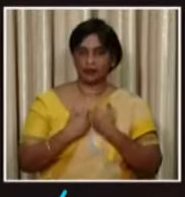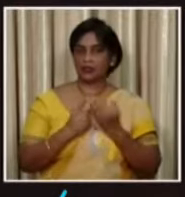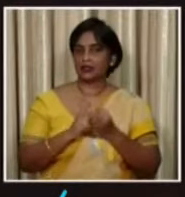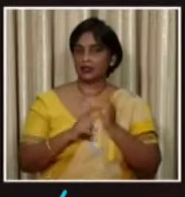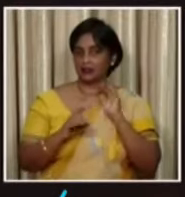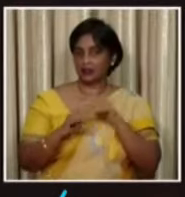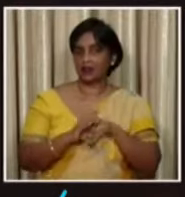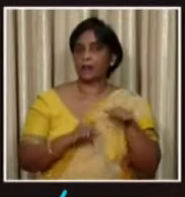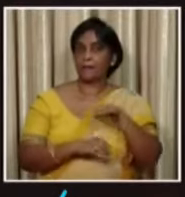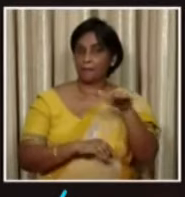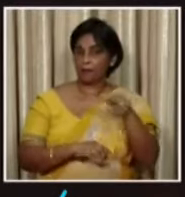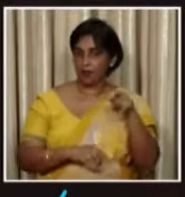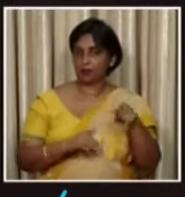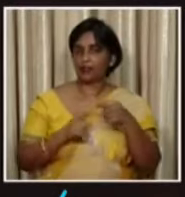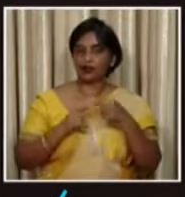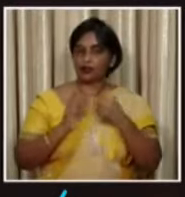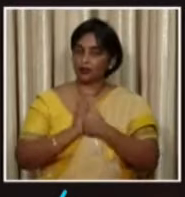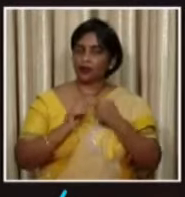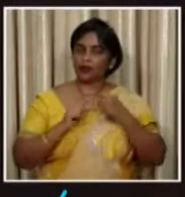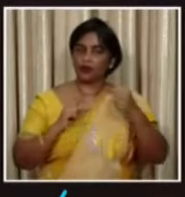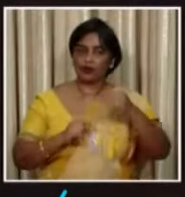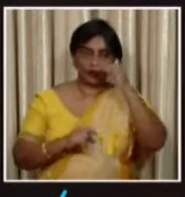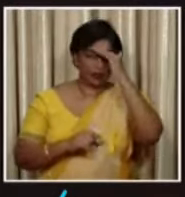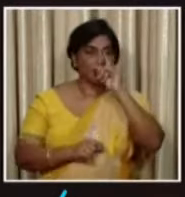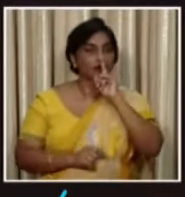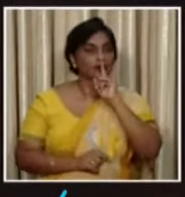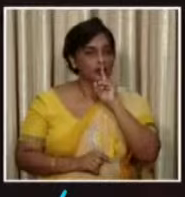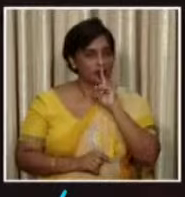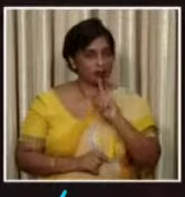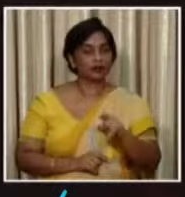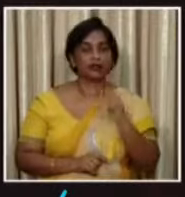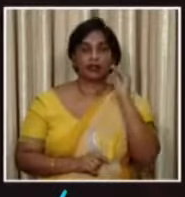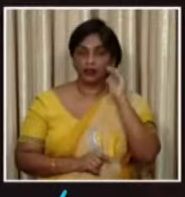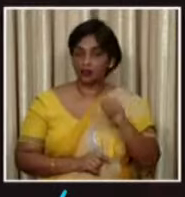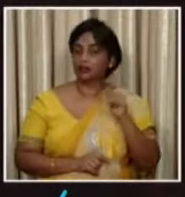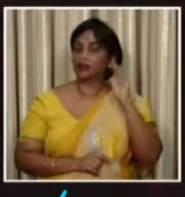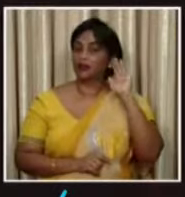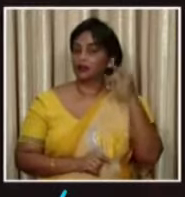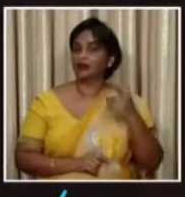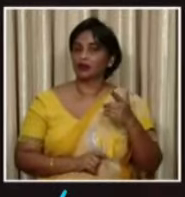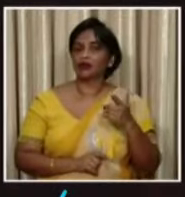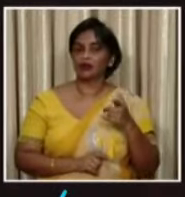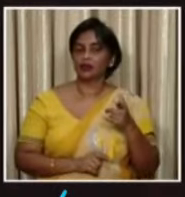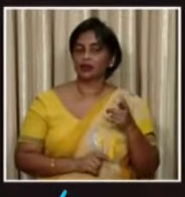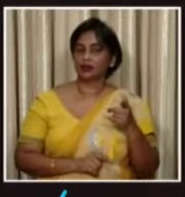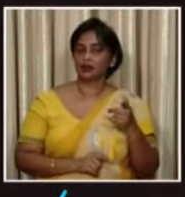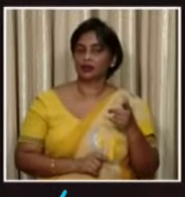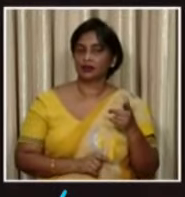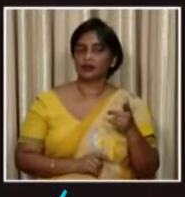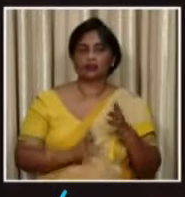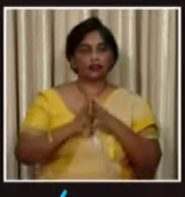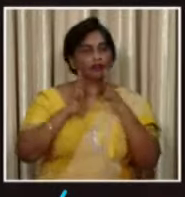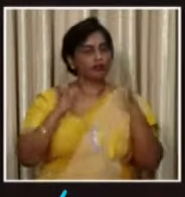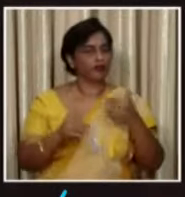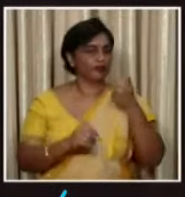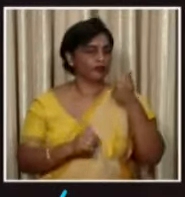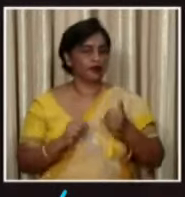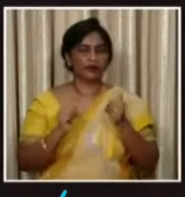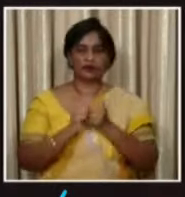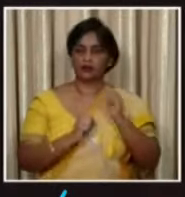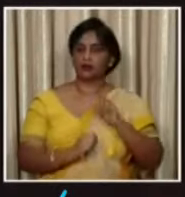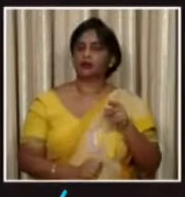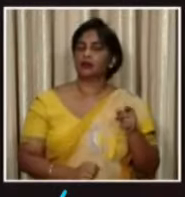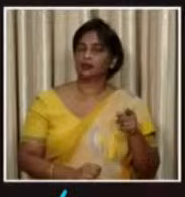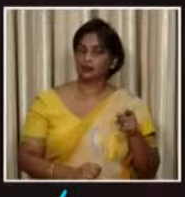සභාපතිත්වයේ දරන ප්‍රදේශයේ ගරු විපක්ෂනායකතුමා කරපු ඒ දියණිය විශේෂයෙන් ජිනේන්ද්‍ර දියණිය විශාල වීරක්‍රියාවක් කරලා තිබුණේ